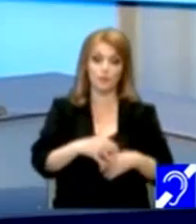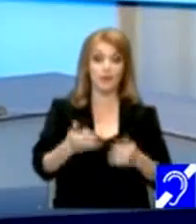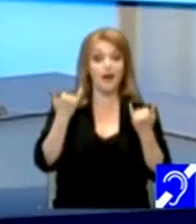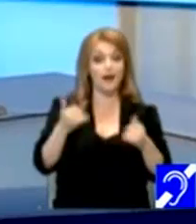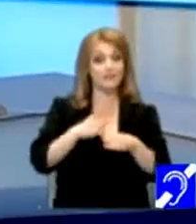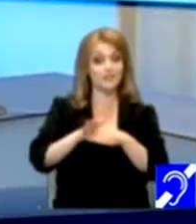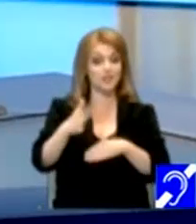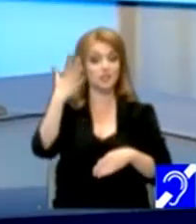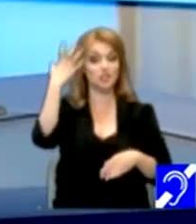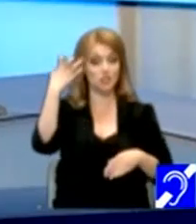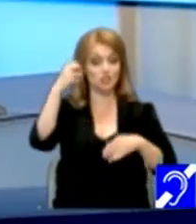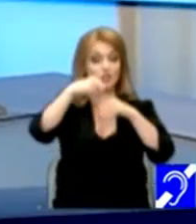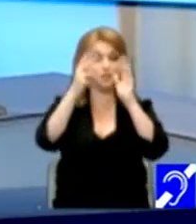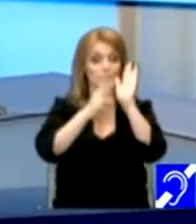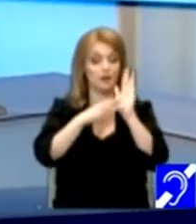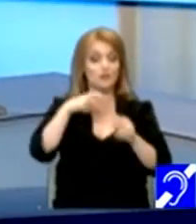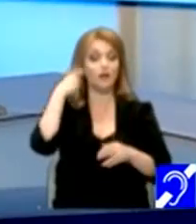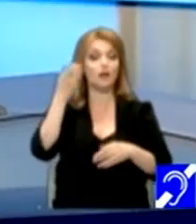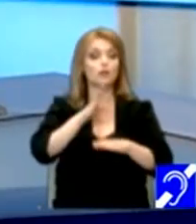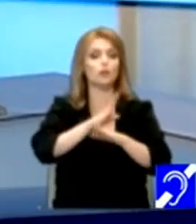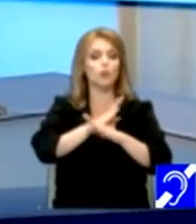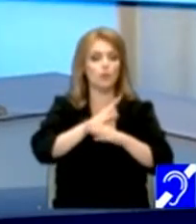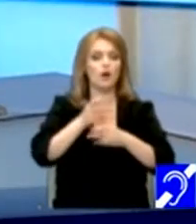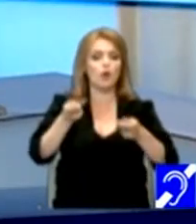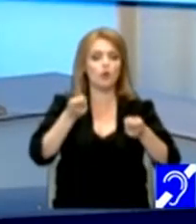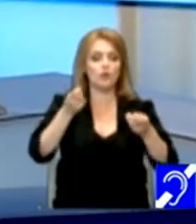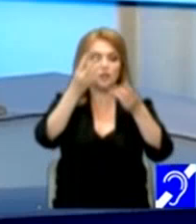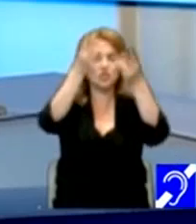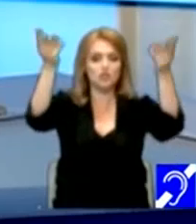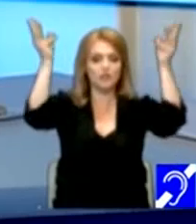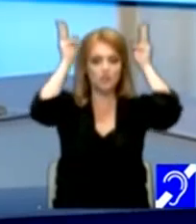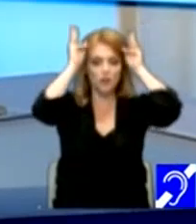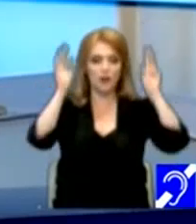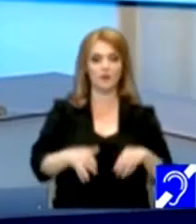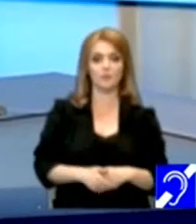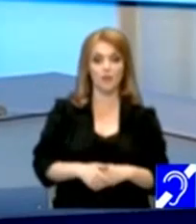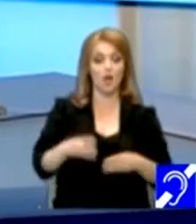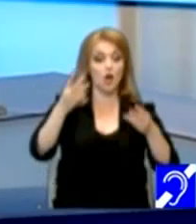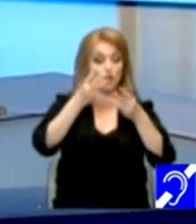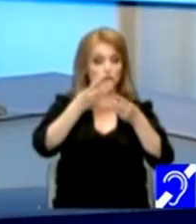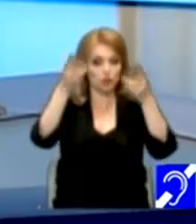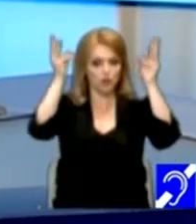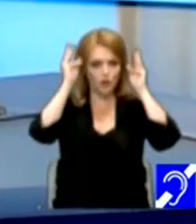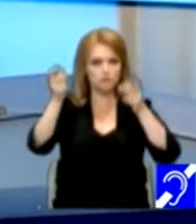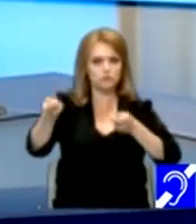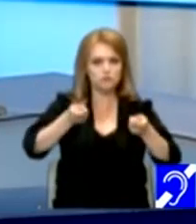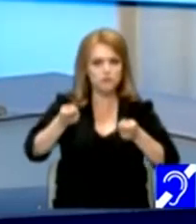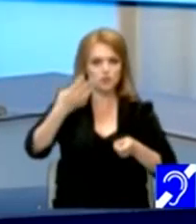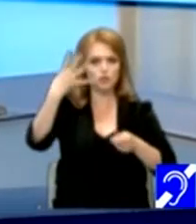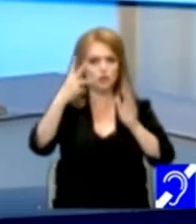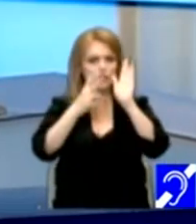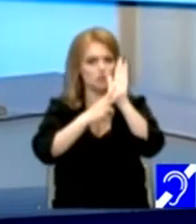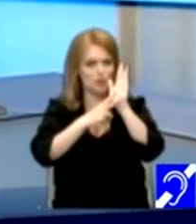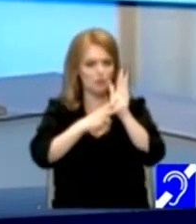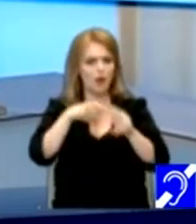Astăzi se împlinesc 517 ani de la moartea domnitorului Ștefan cel Mare și Sfânt. Voievodul care a stat 47 de